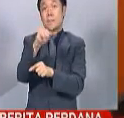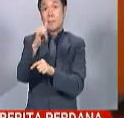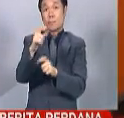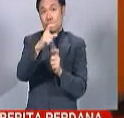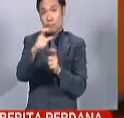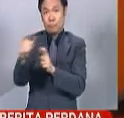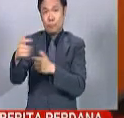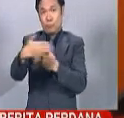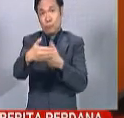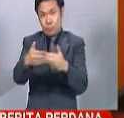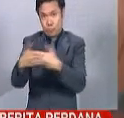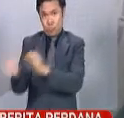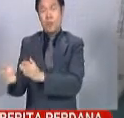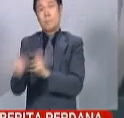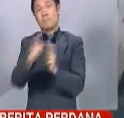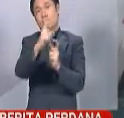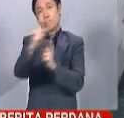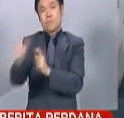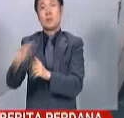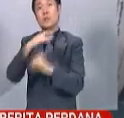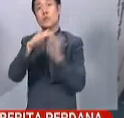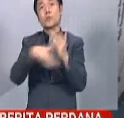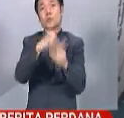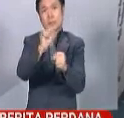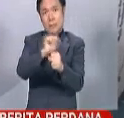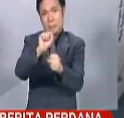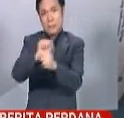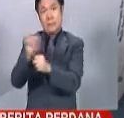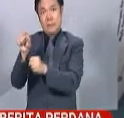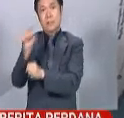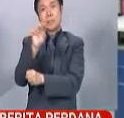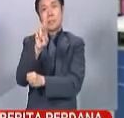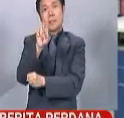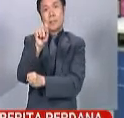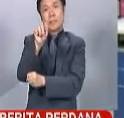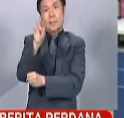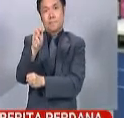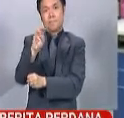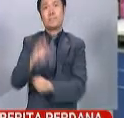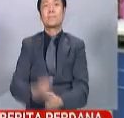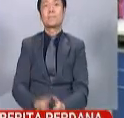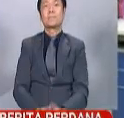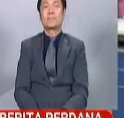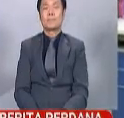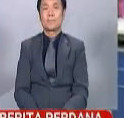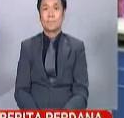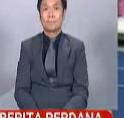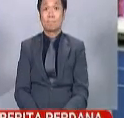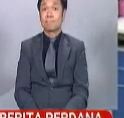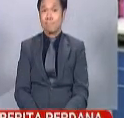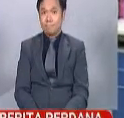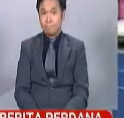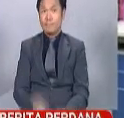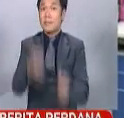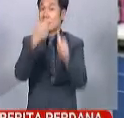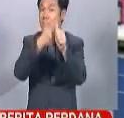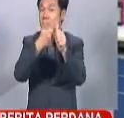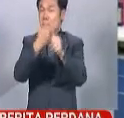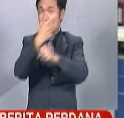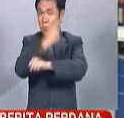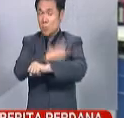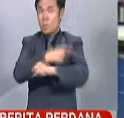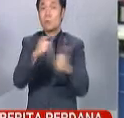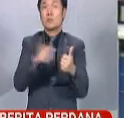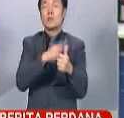kesehatan serta makanan kepada petugas media cm unsur2 kesetiaan dengan beranggota